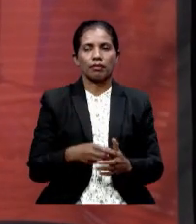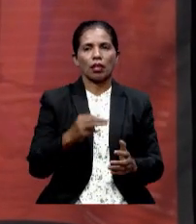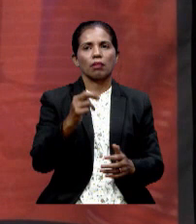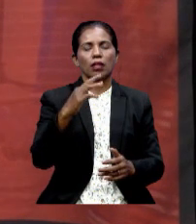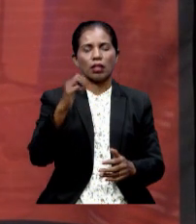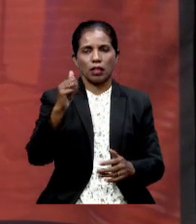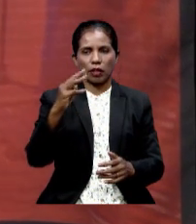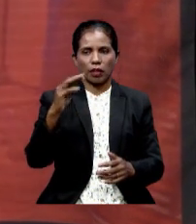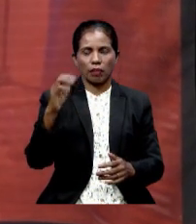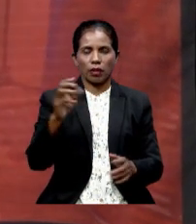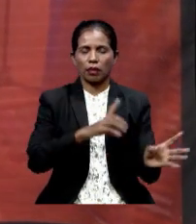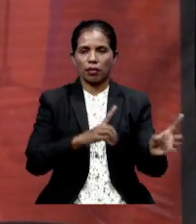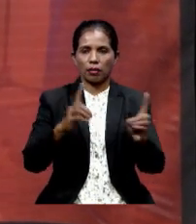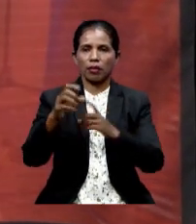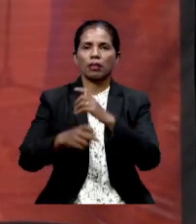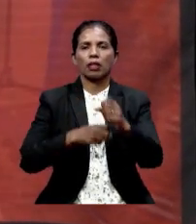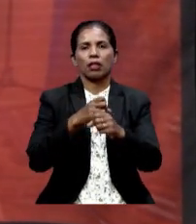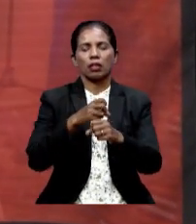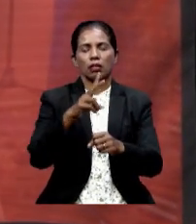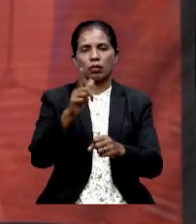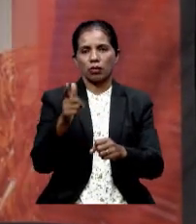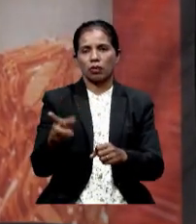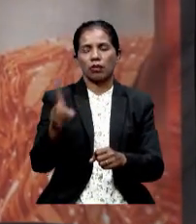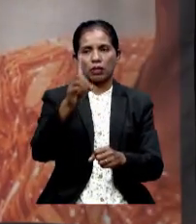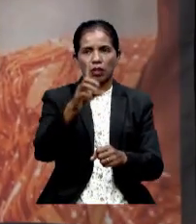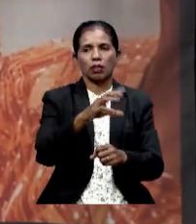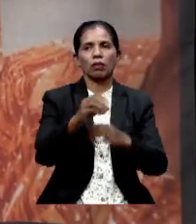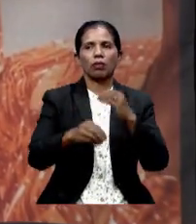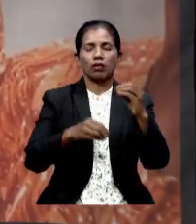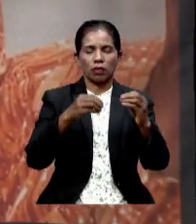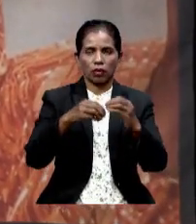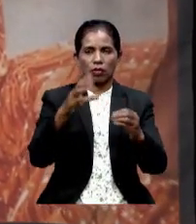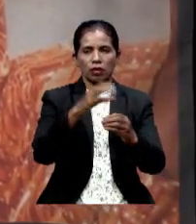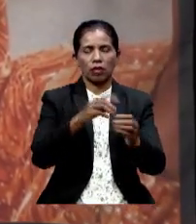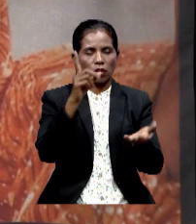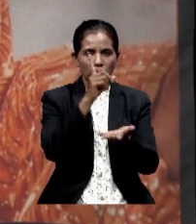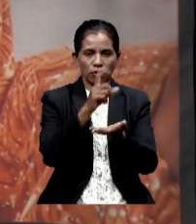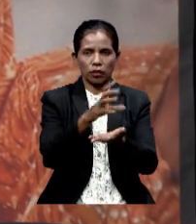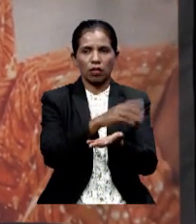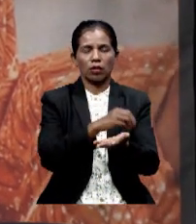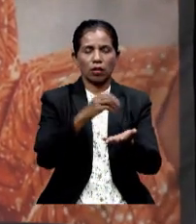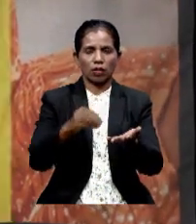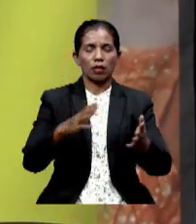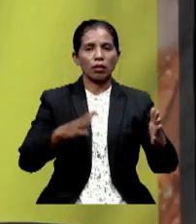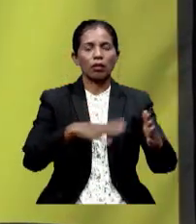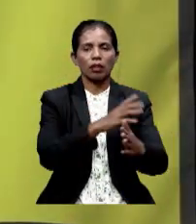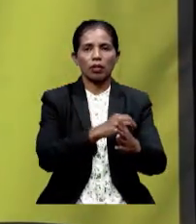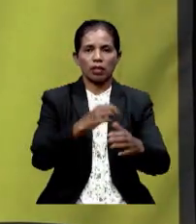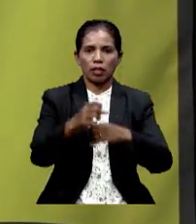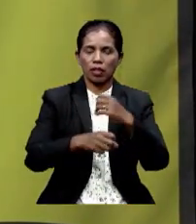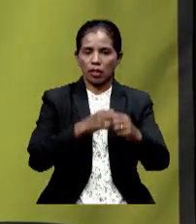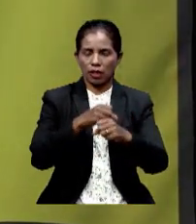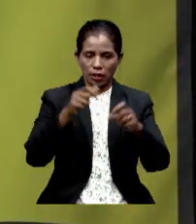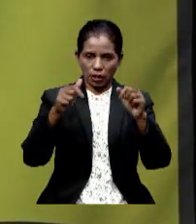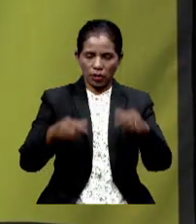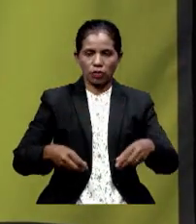ne implementa tiha ona iha tinan rihun rua ruanulu resenida, kona ba konkursu fotografia no banda nian. Alen de ne iha tinan idane